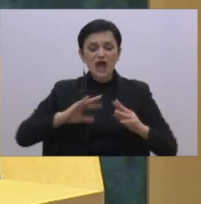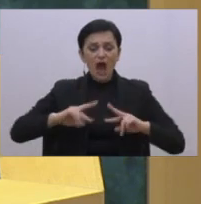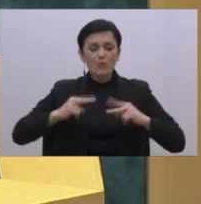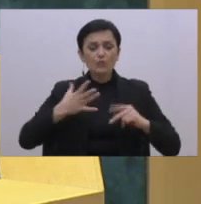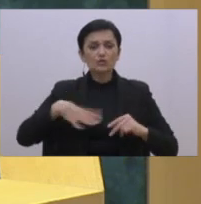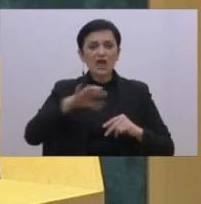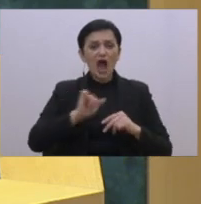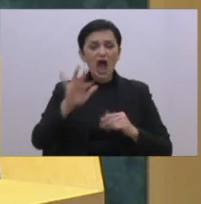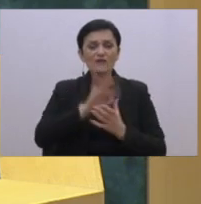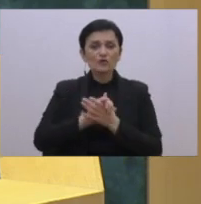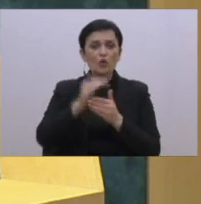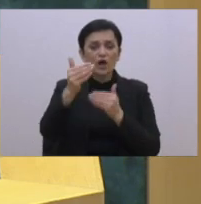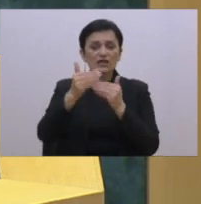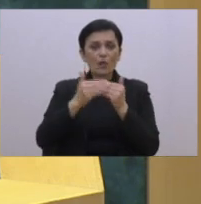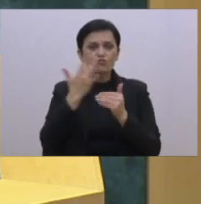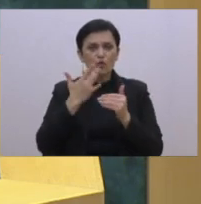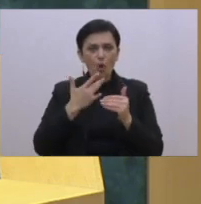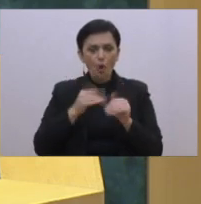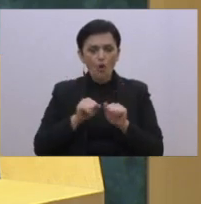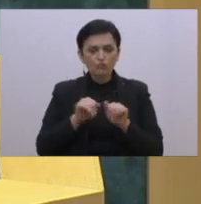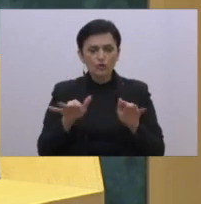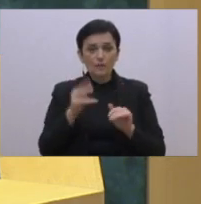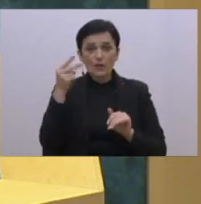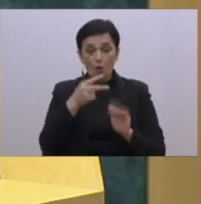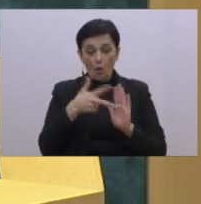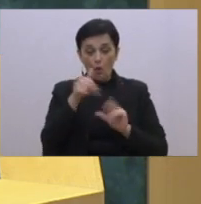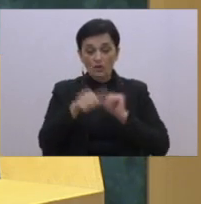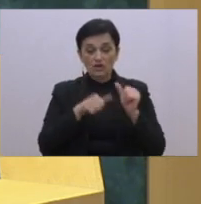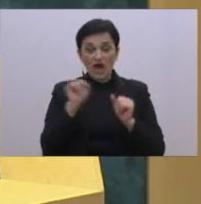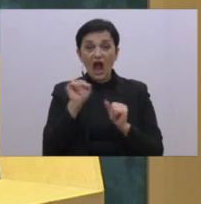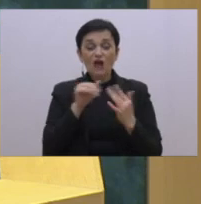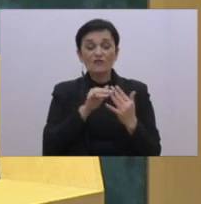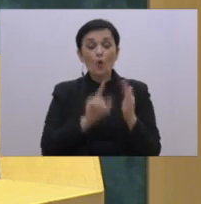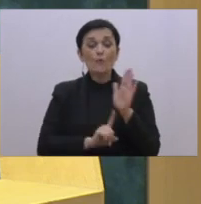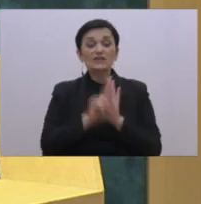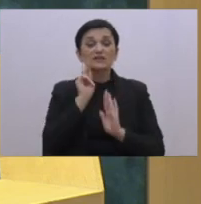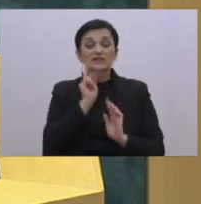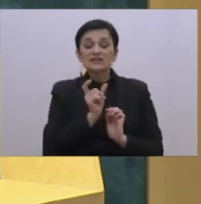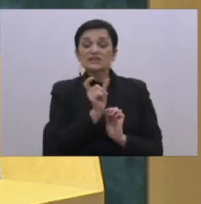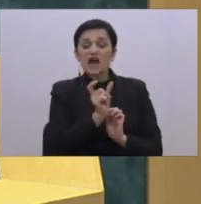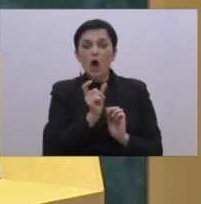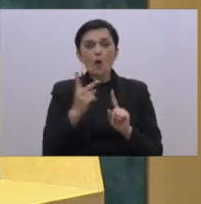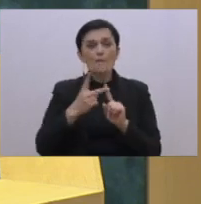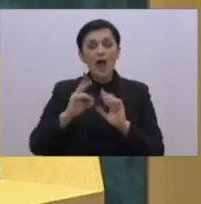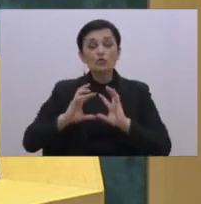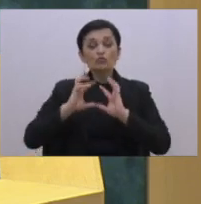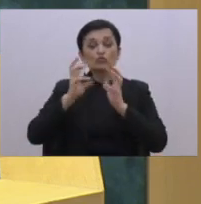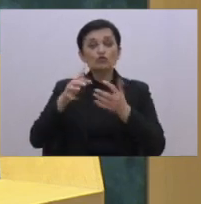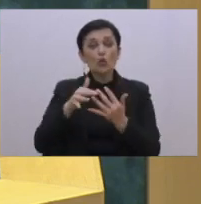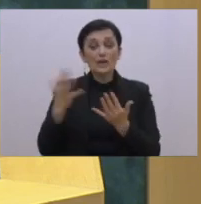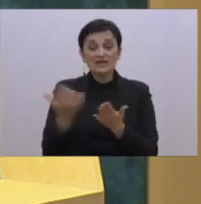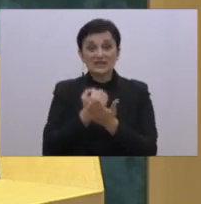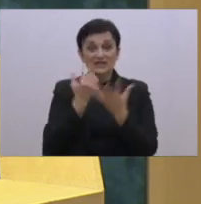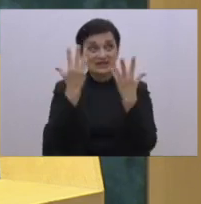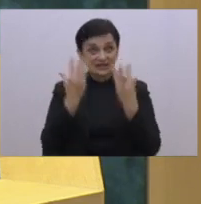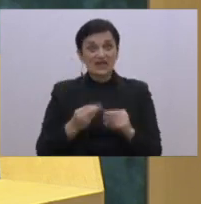საქართველოს ევროკავშირთან დაახლოების პოლიტიკა. 2008 წლის აგვისტოში ომის დაწყების თარიღი, მეორე მსოფლიო ომში გამარჯვების დღეც